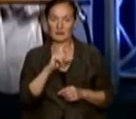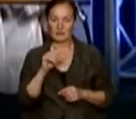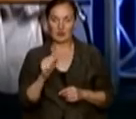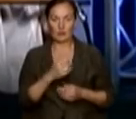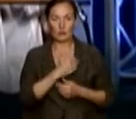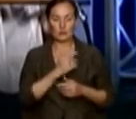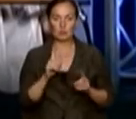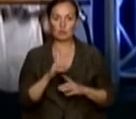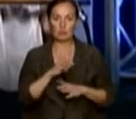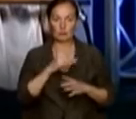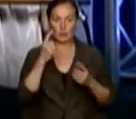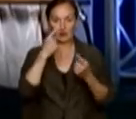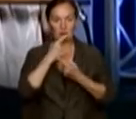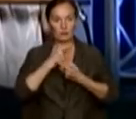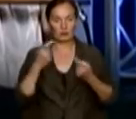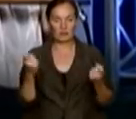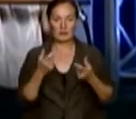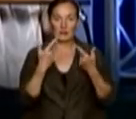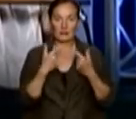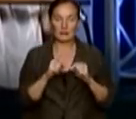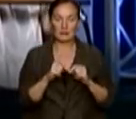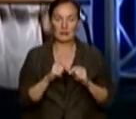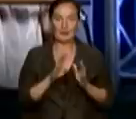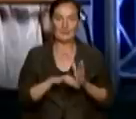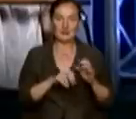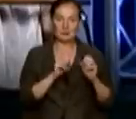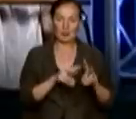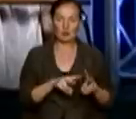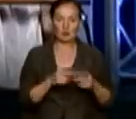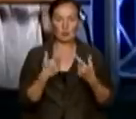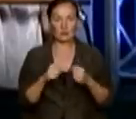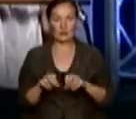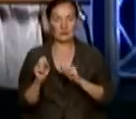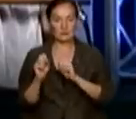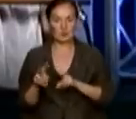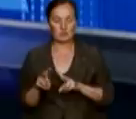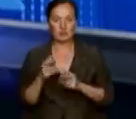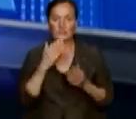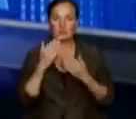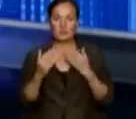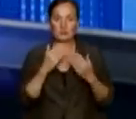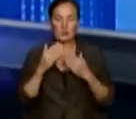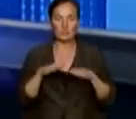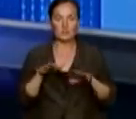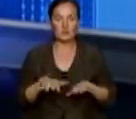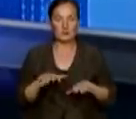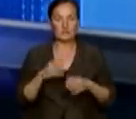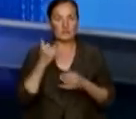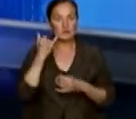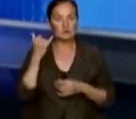де безпечно, де небезпечно, бо зазвичай всю цю інформацію ми питали у місцевих, дзвонила до колег з